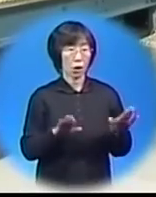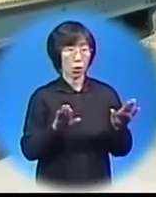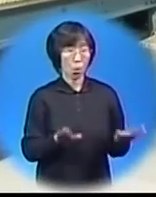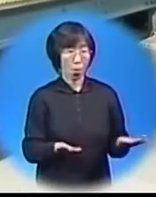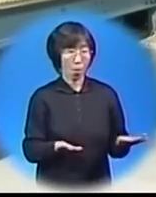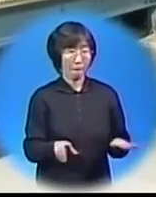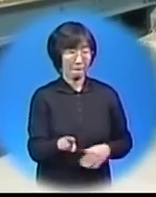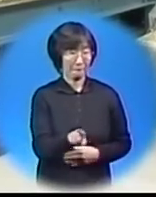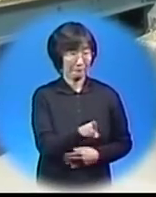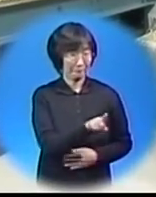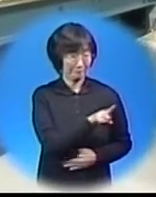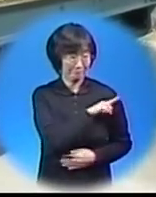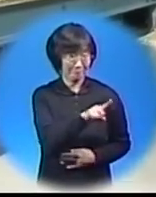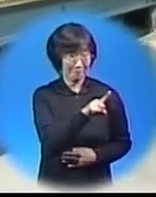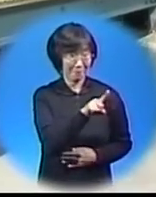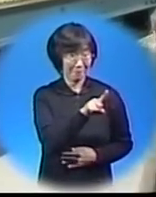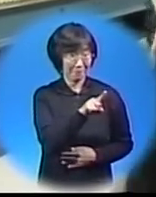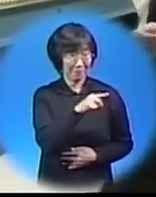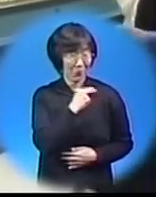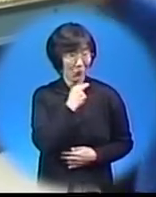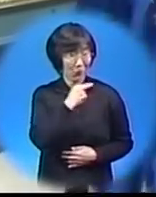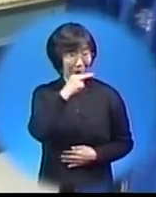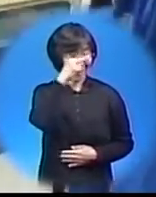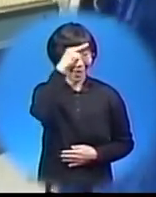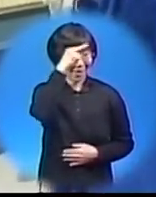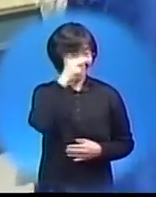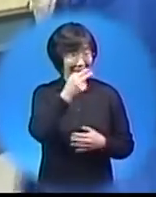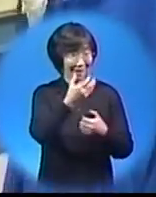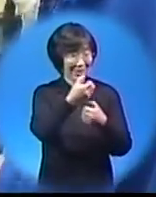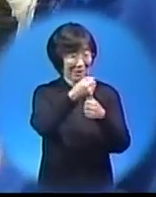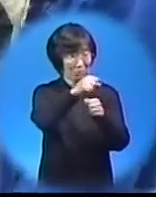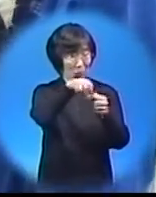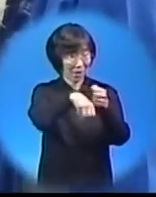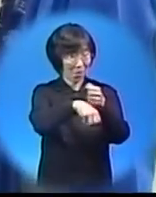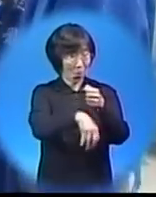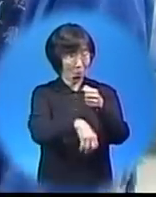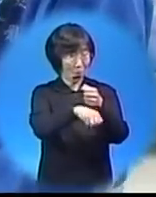今日は今年の初めての第1号のお酒を絞っております。